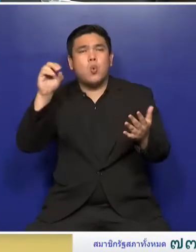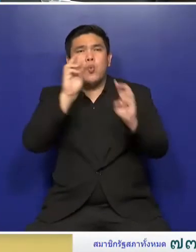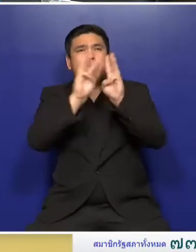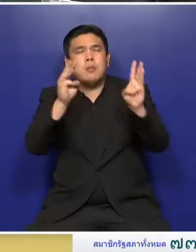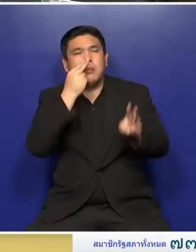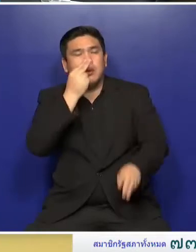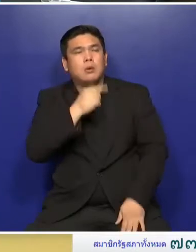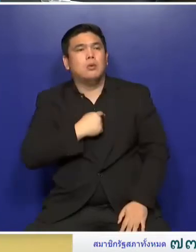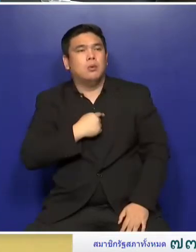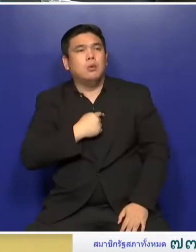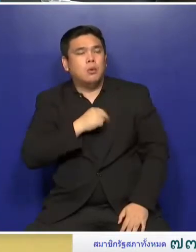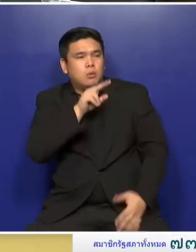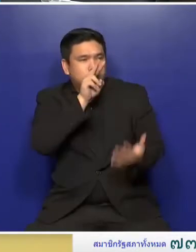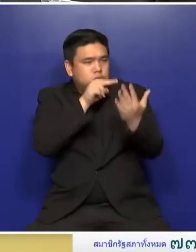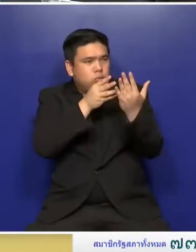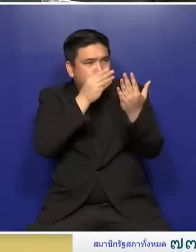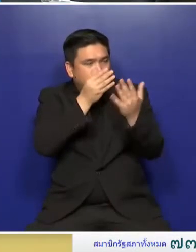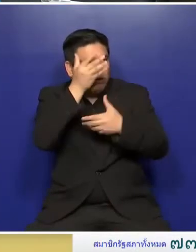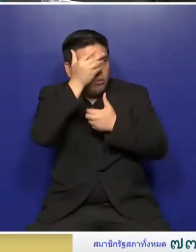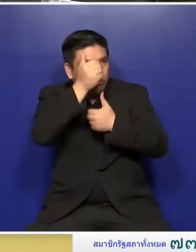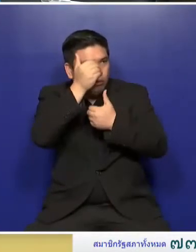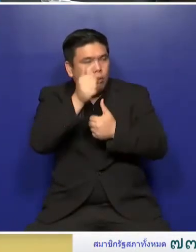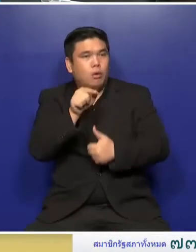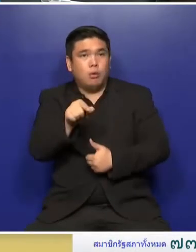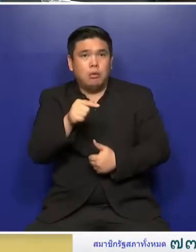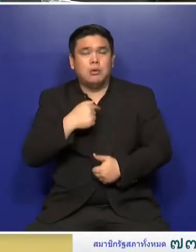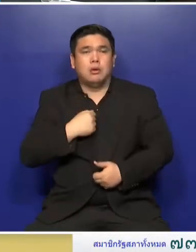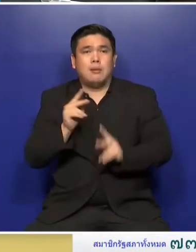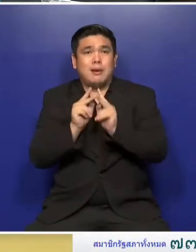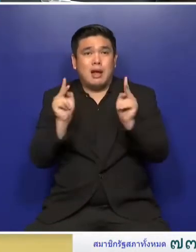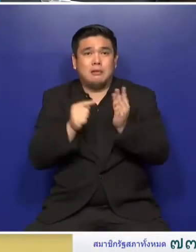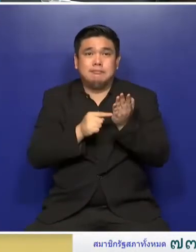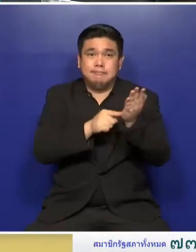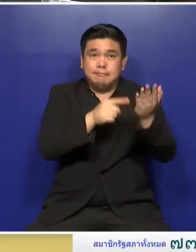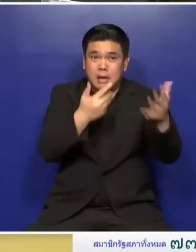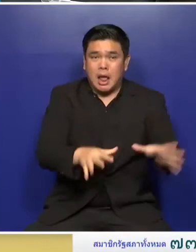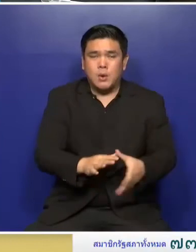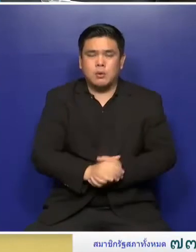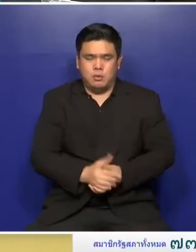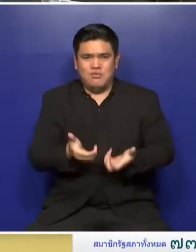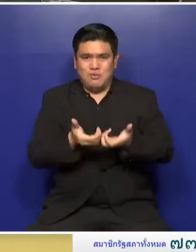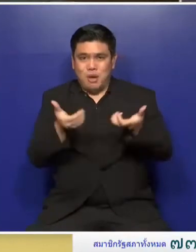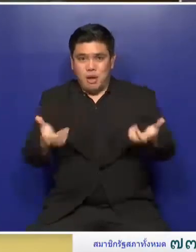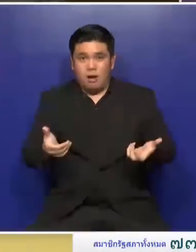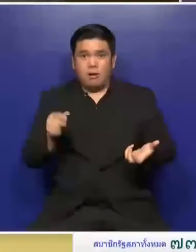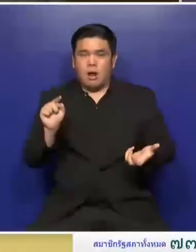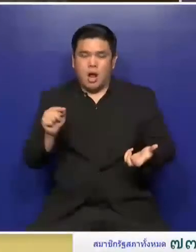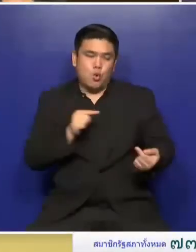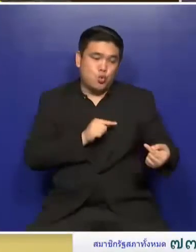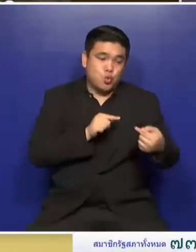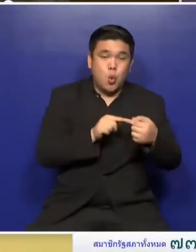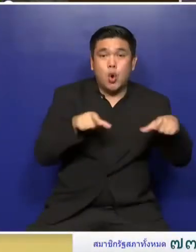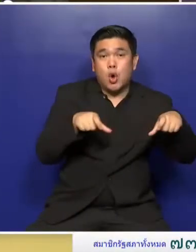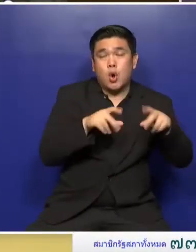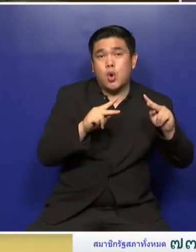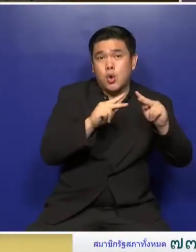มากกับคุณกับกรามสีการ CPPDP ได้เสนอไปได้แยกแยะเลยว่เรื่องนี้เปเรื่ขกษณograf